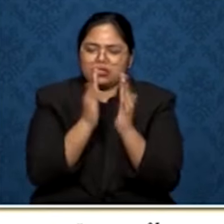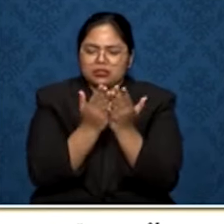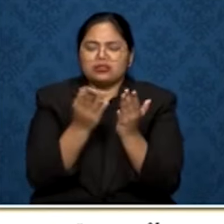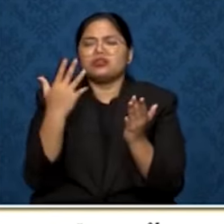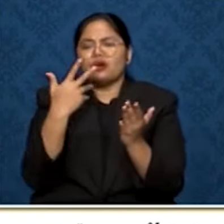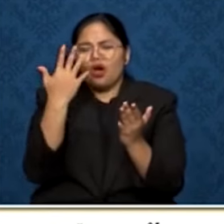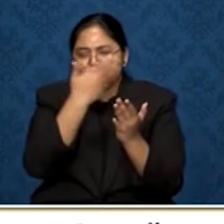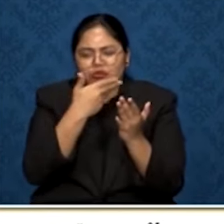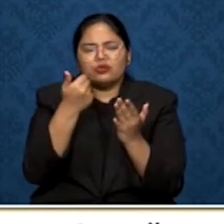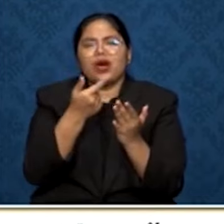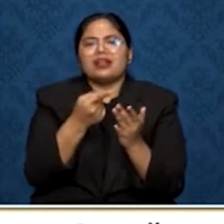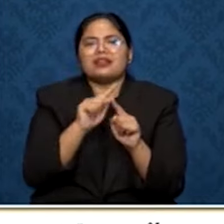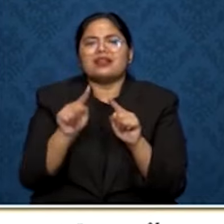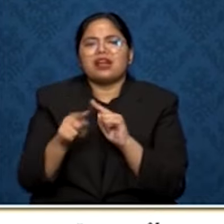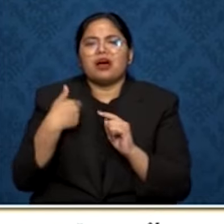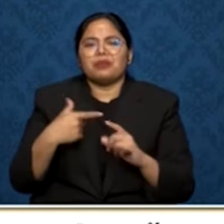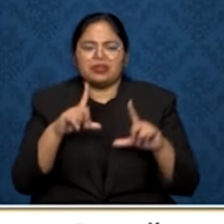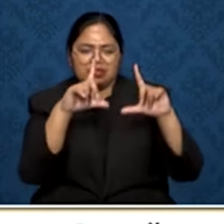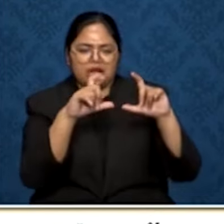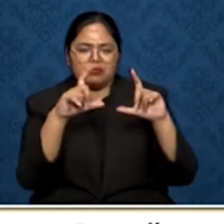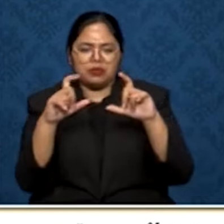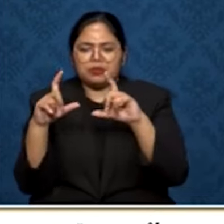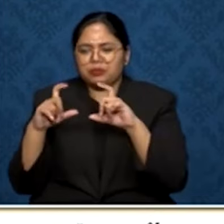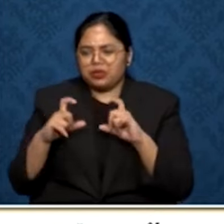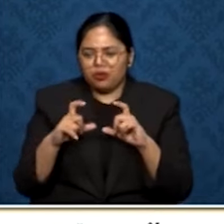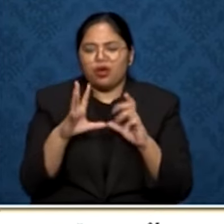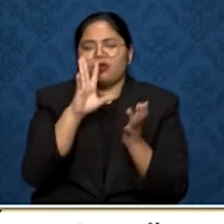อบทอ